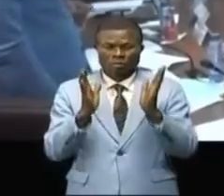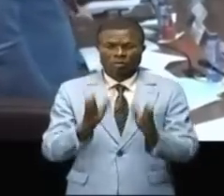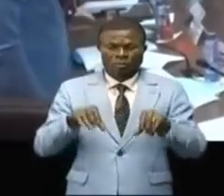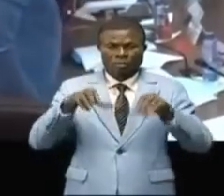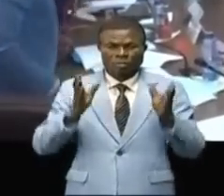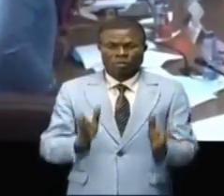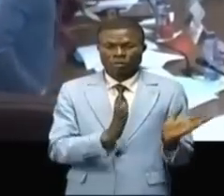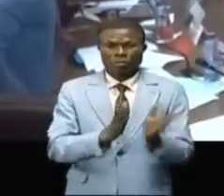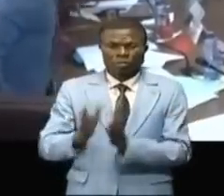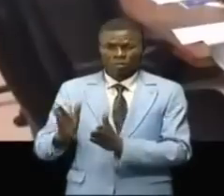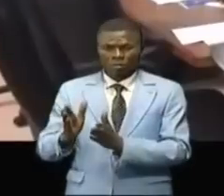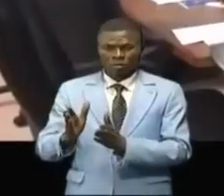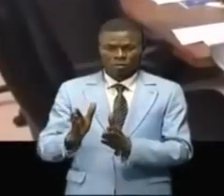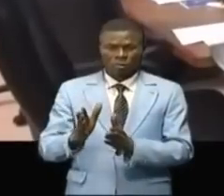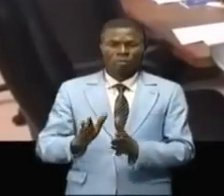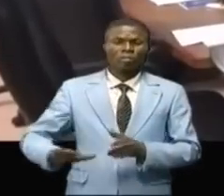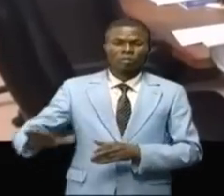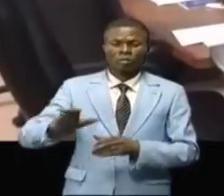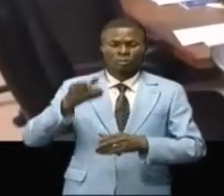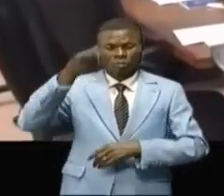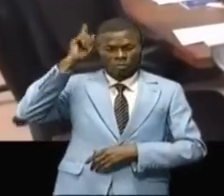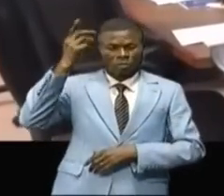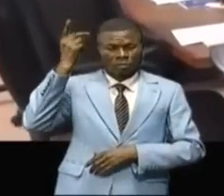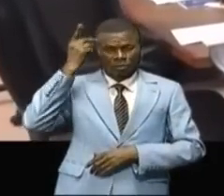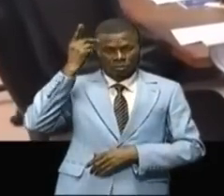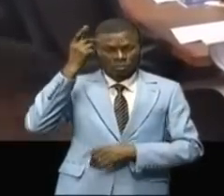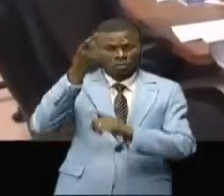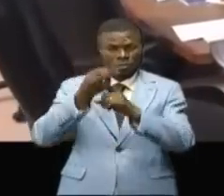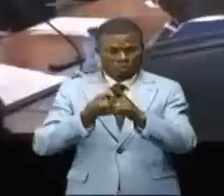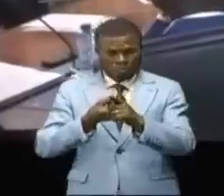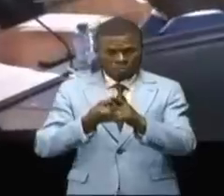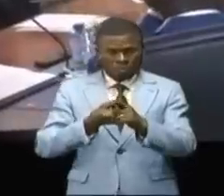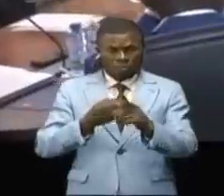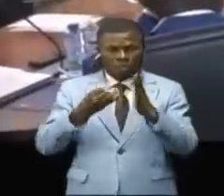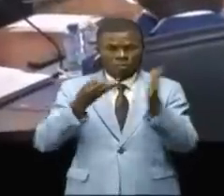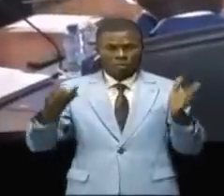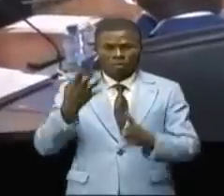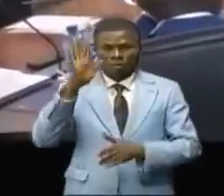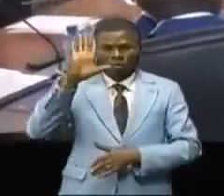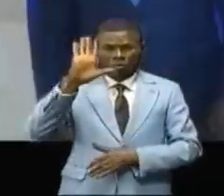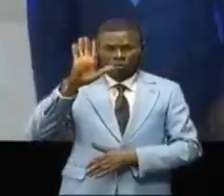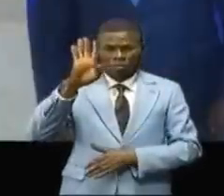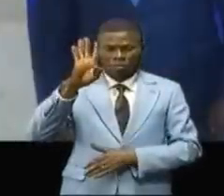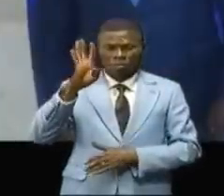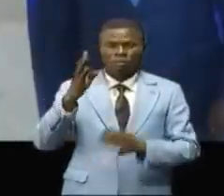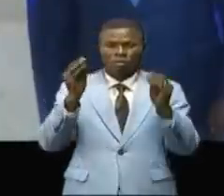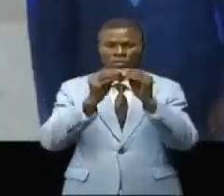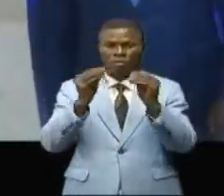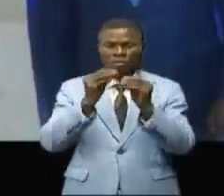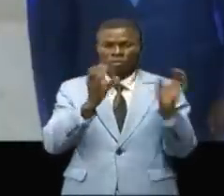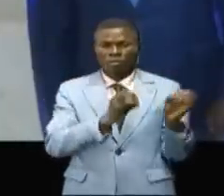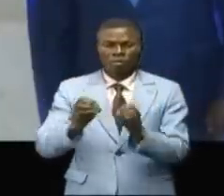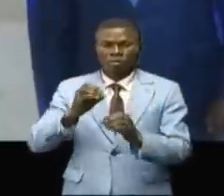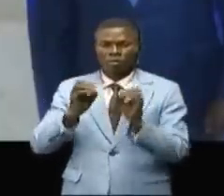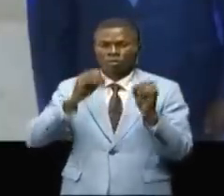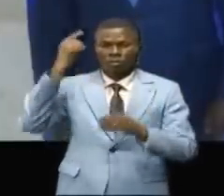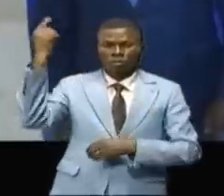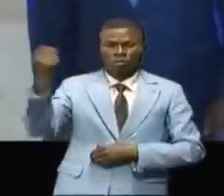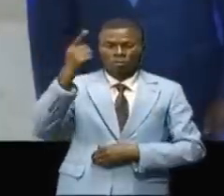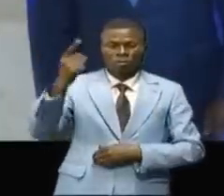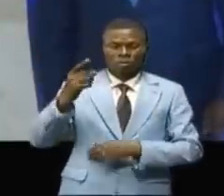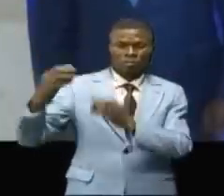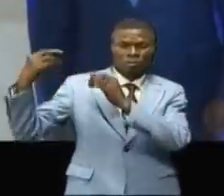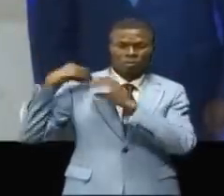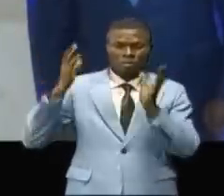prévu dans pas très longtemps à Kinshasa, en marge de la 64e Assemblée générale de l'Organisation mondiale de la